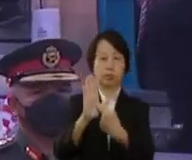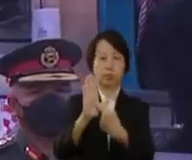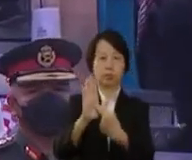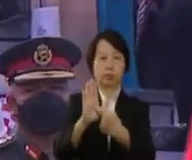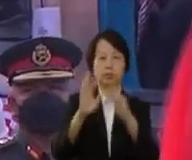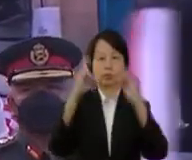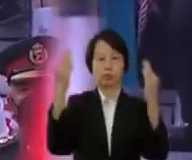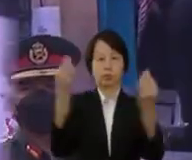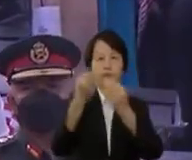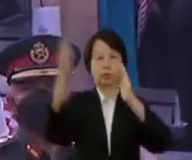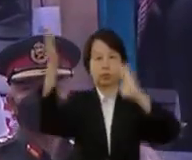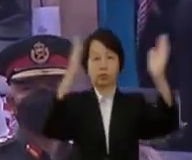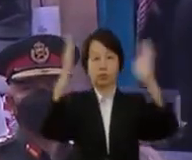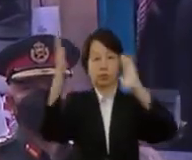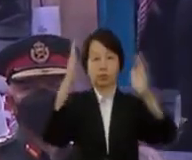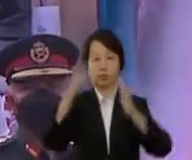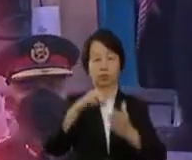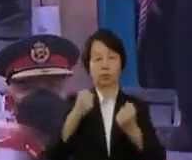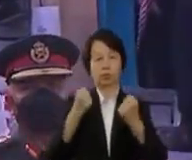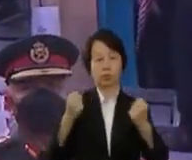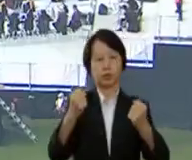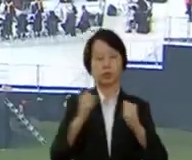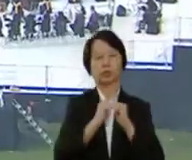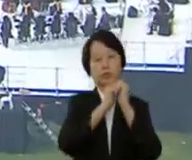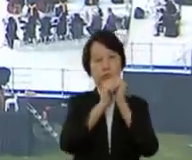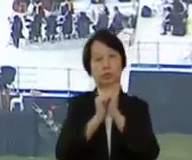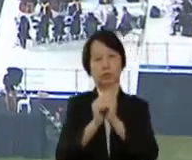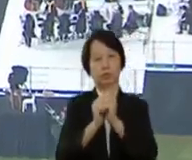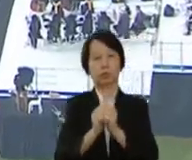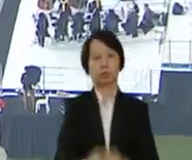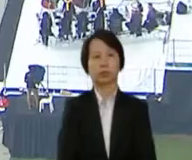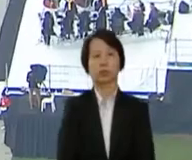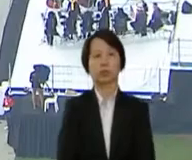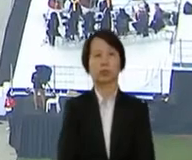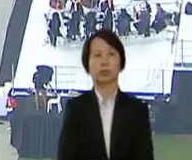keluarga Malaysia Teguh Bersama.